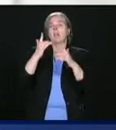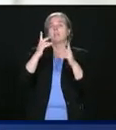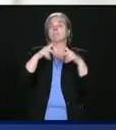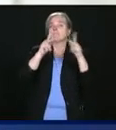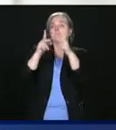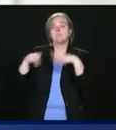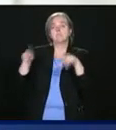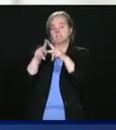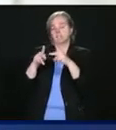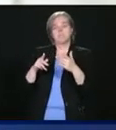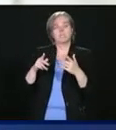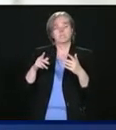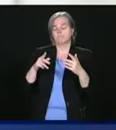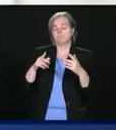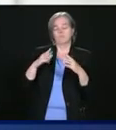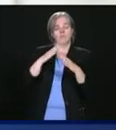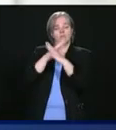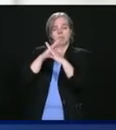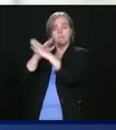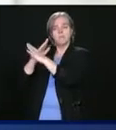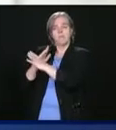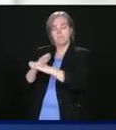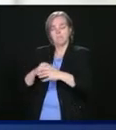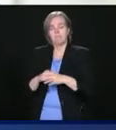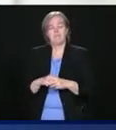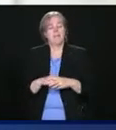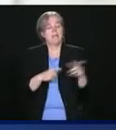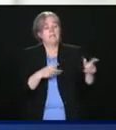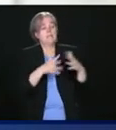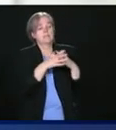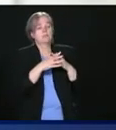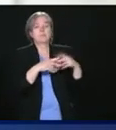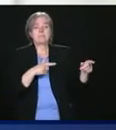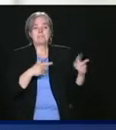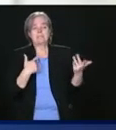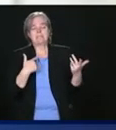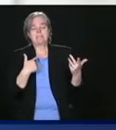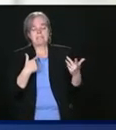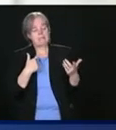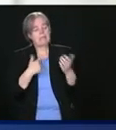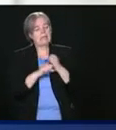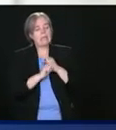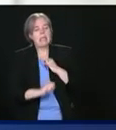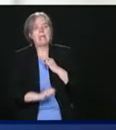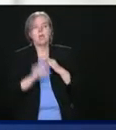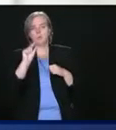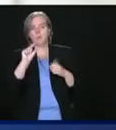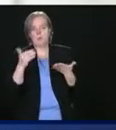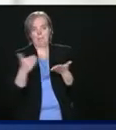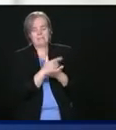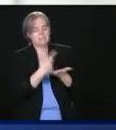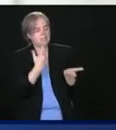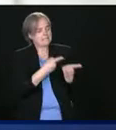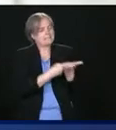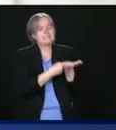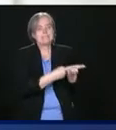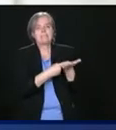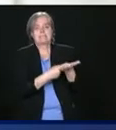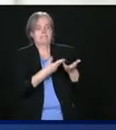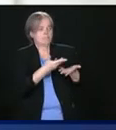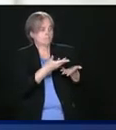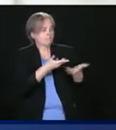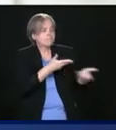plus pour le faire avec les États-Unis parce qu'on avait besoin de s'assurer que ça se fasse d'une façon